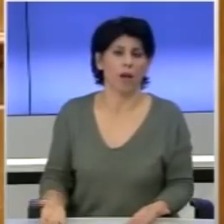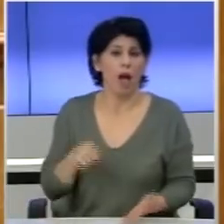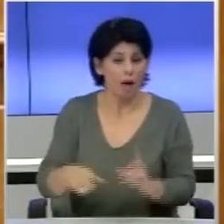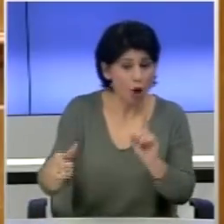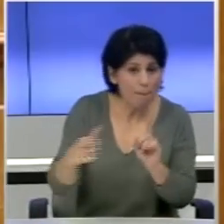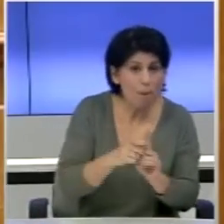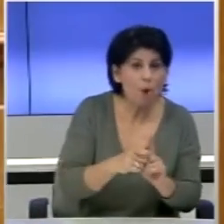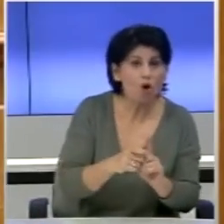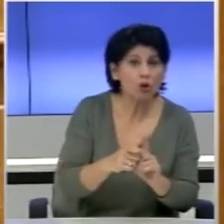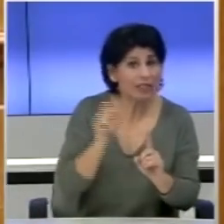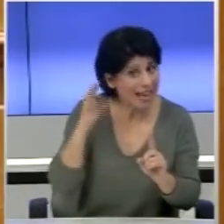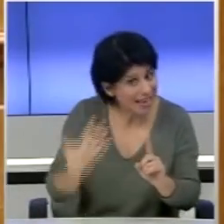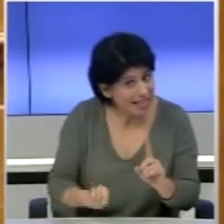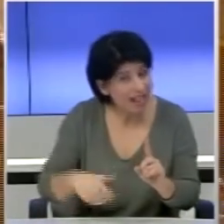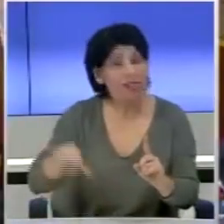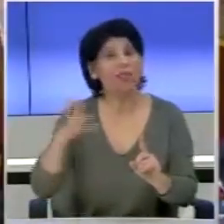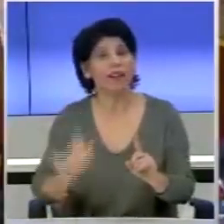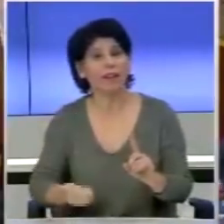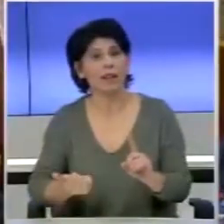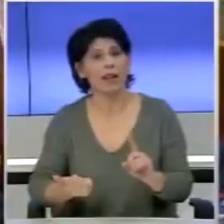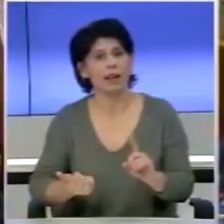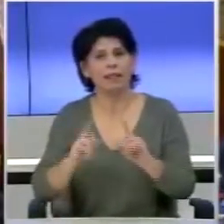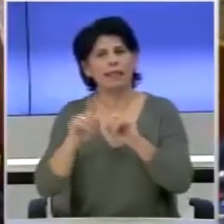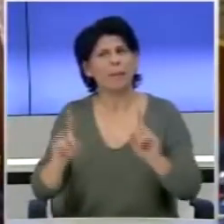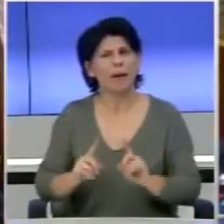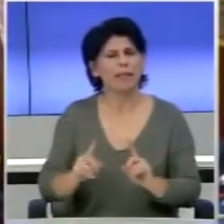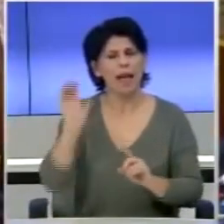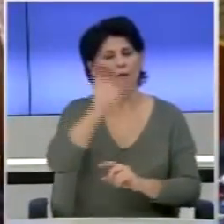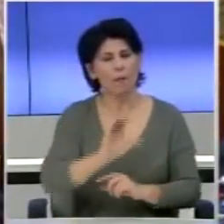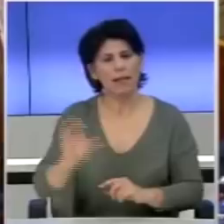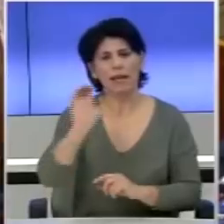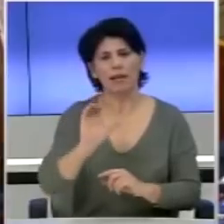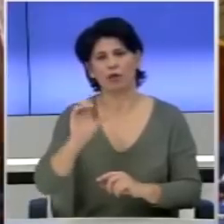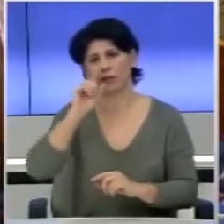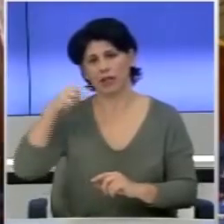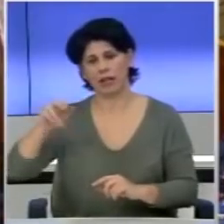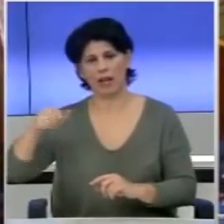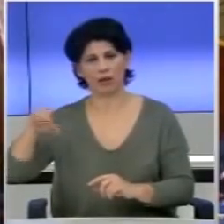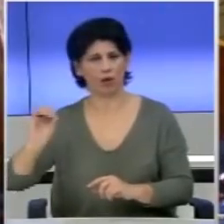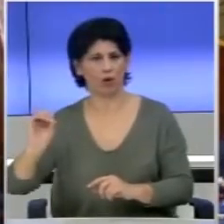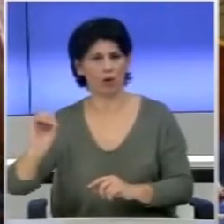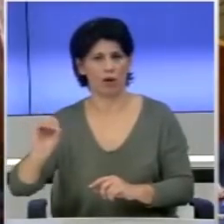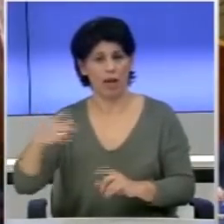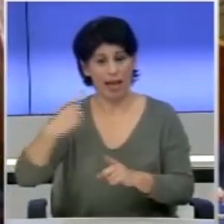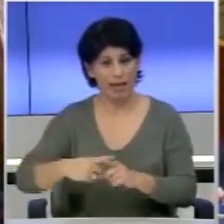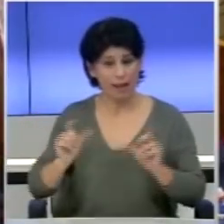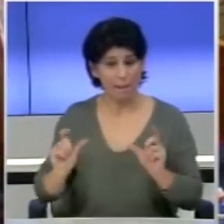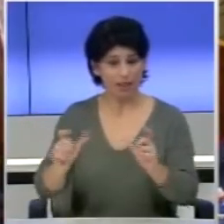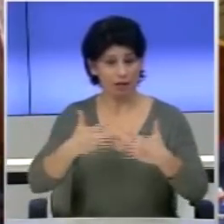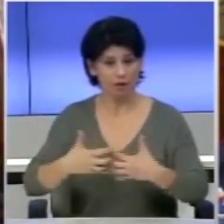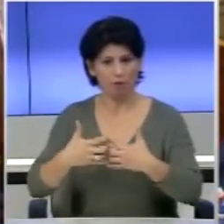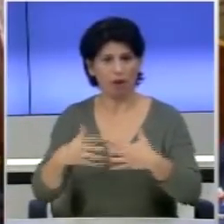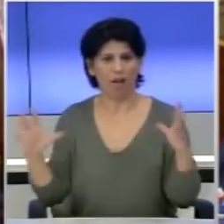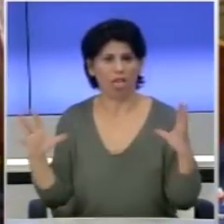το γεγονός πως στα πλαίσια της ευρωενωσιακής πολιτικής έχει μαραζώσει η ελληνική αμυντική βιομηχανία?